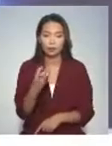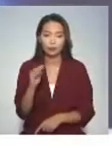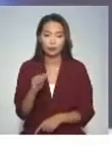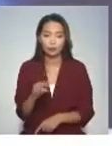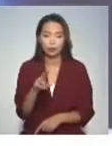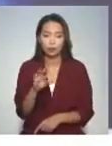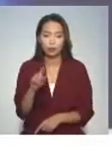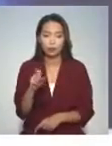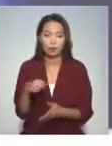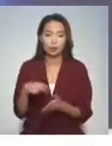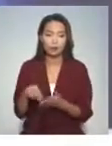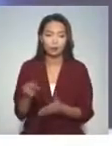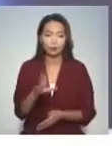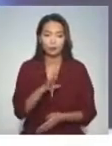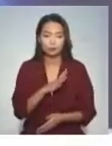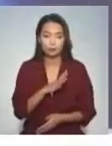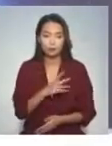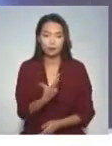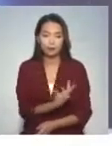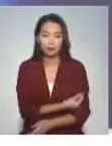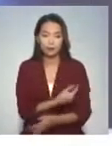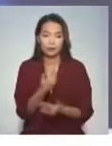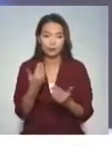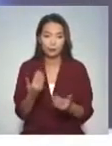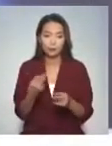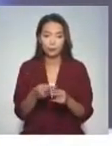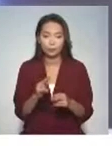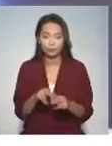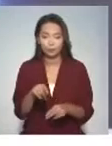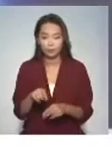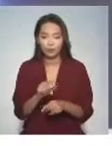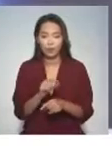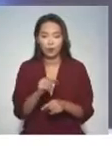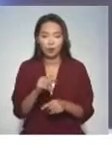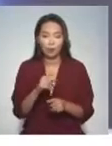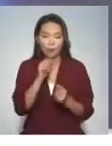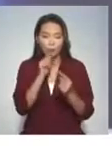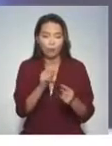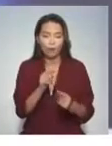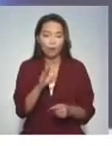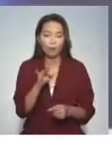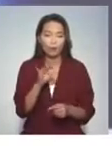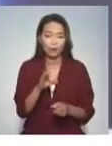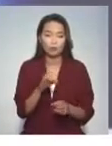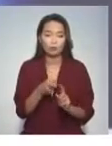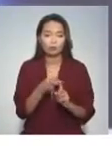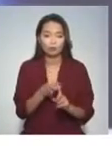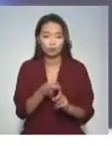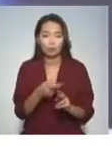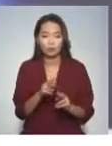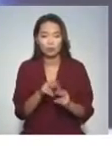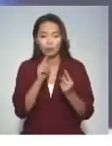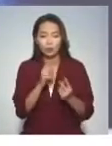2 миллион 300 мың дозасы сатып алынды. Вакцина құрамында алдағы маусымдағы вирустарға қарсы штамдар бар. Бұл